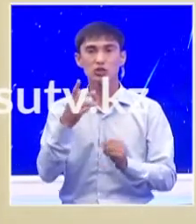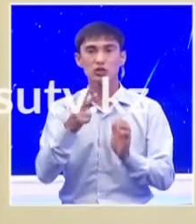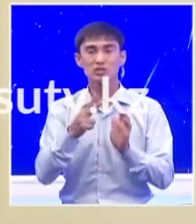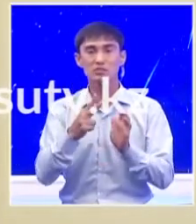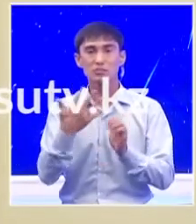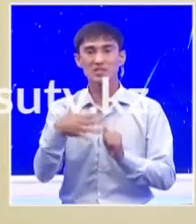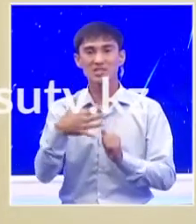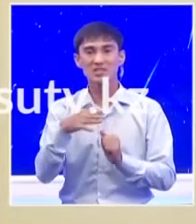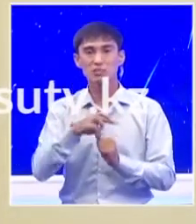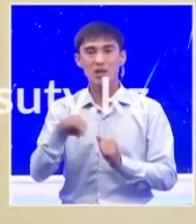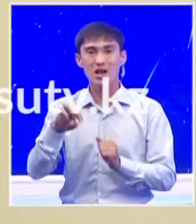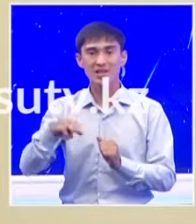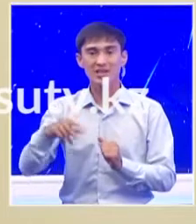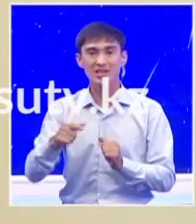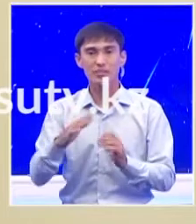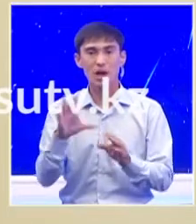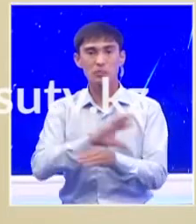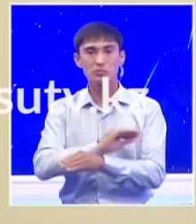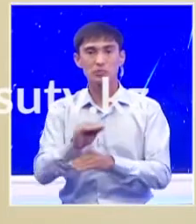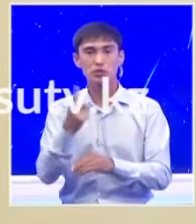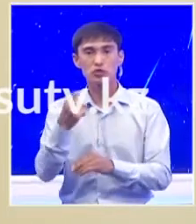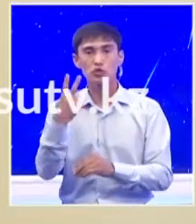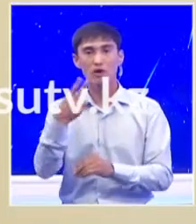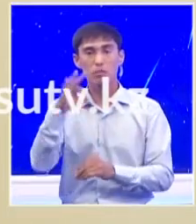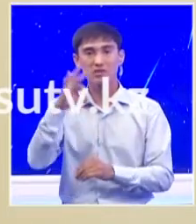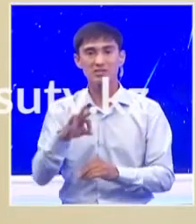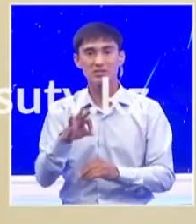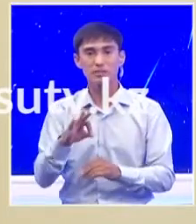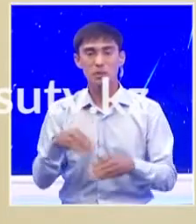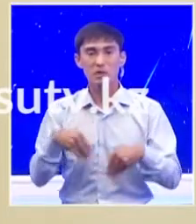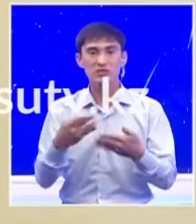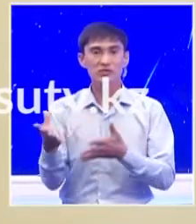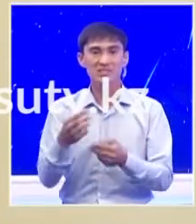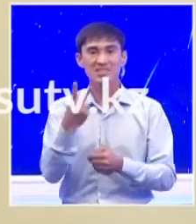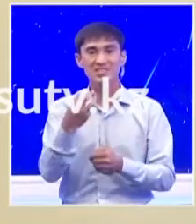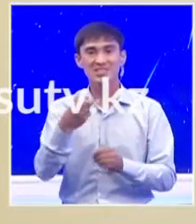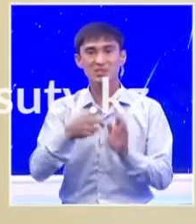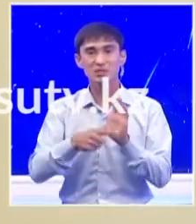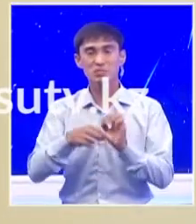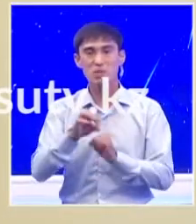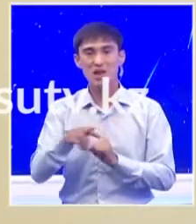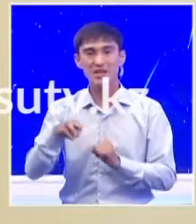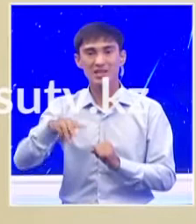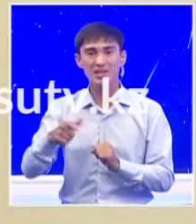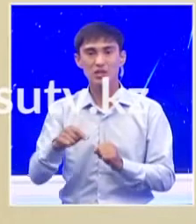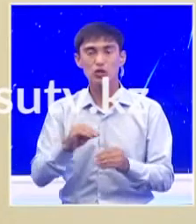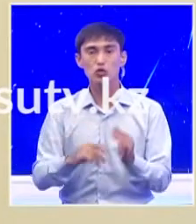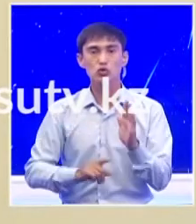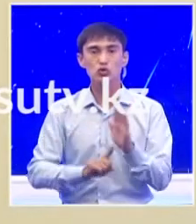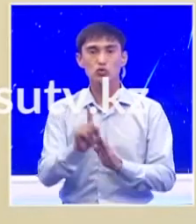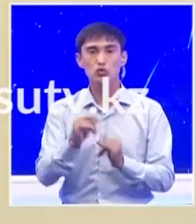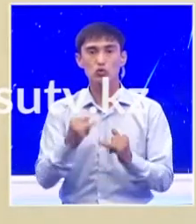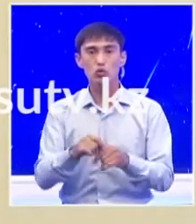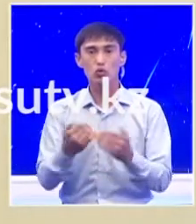тенге. Обеспечен рост на 102%. В экономику области привлечено 370 миллиардов тенге инвестиций. Создано 40 тысяч